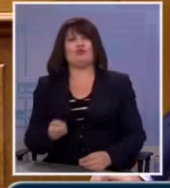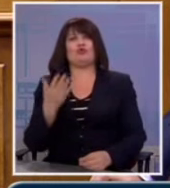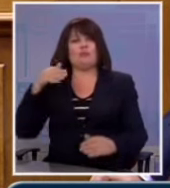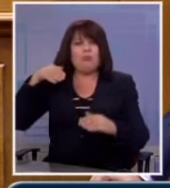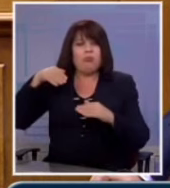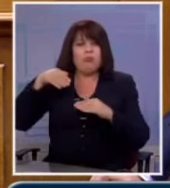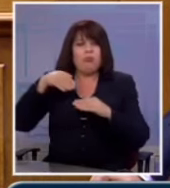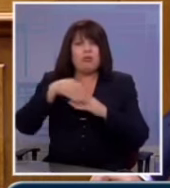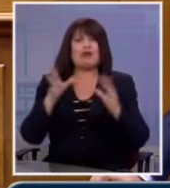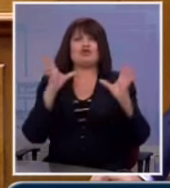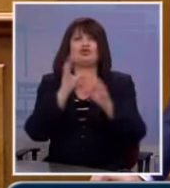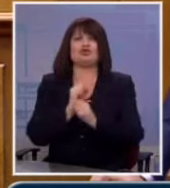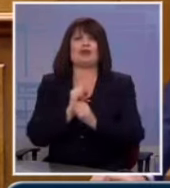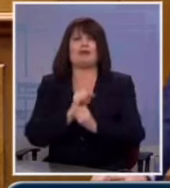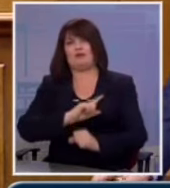ηφαισιακή σκοτωδίνη.